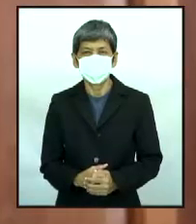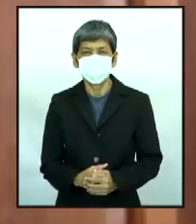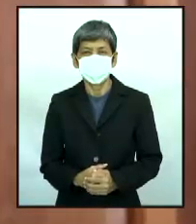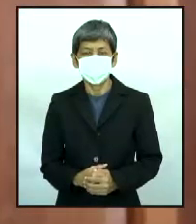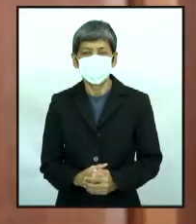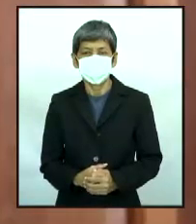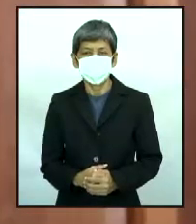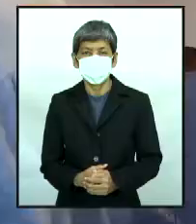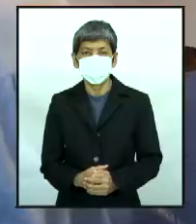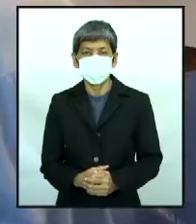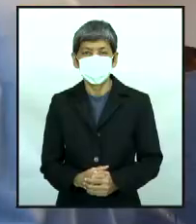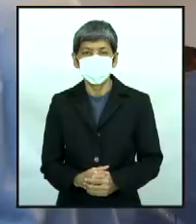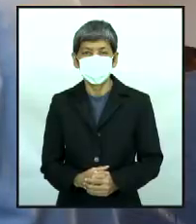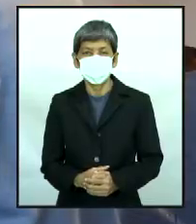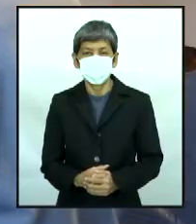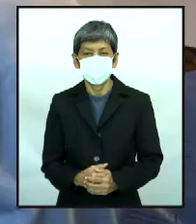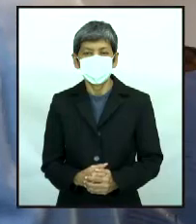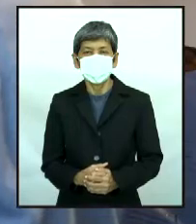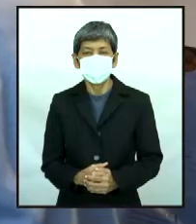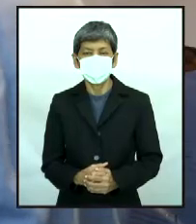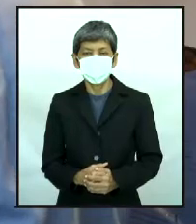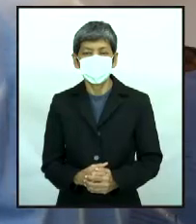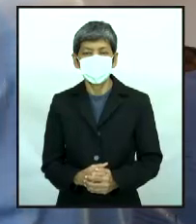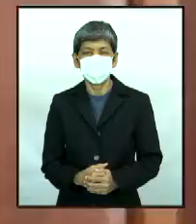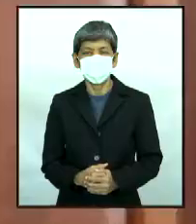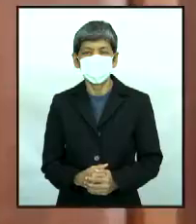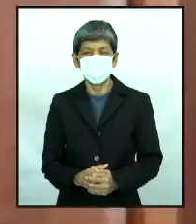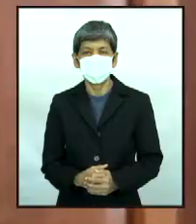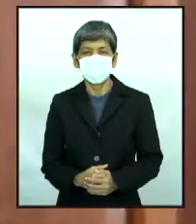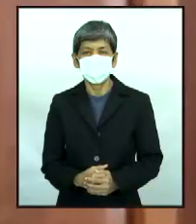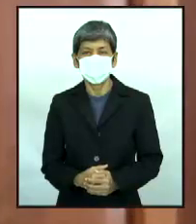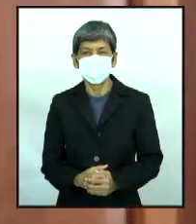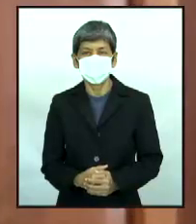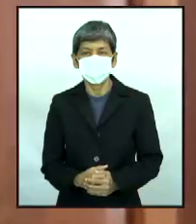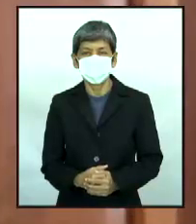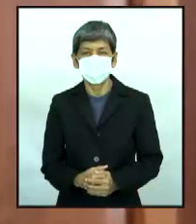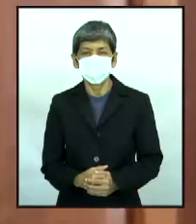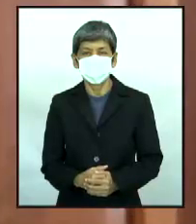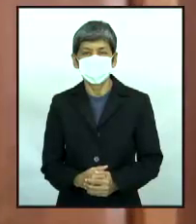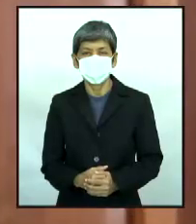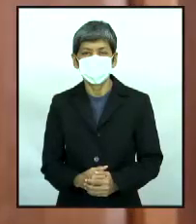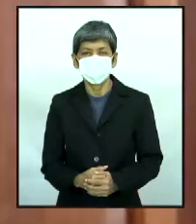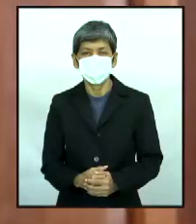ดอยู่ต่อไปก็จะพัฒนาให้ดีขึ้นผมจะสู้ครับ